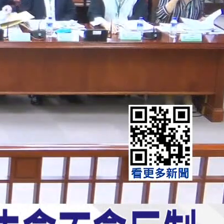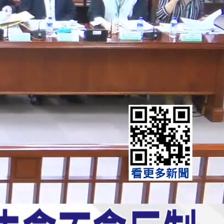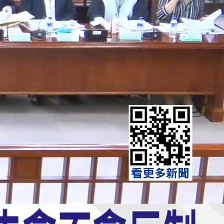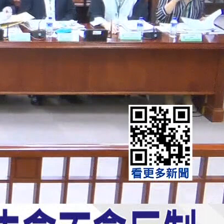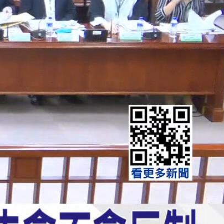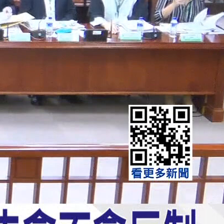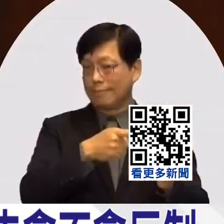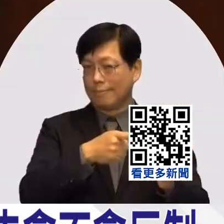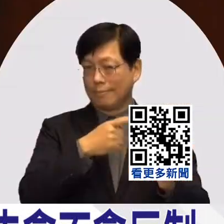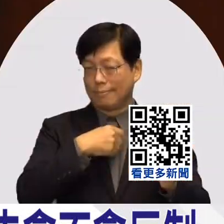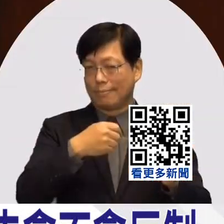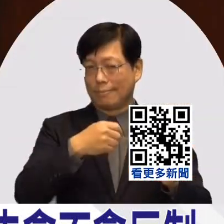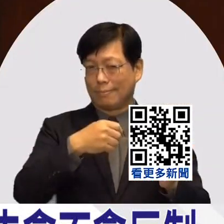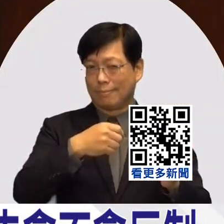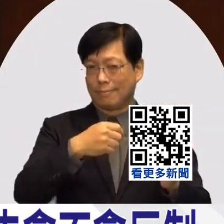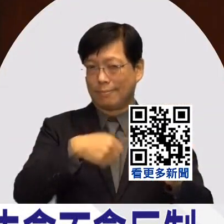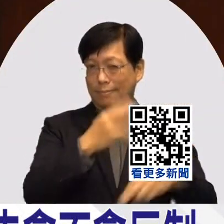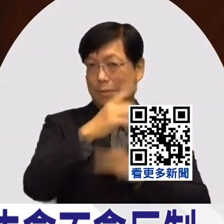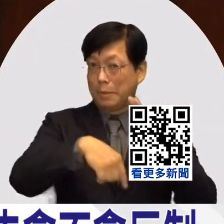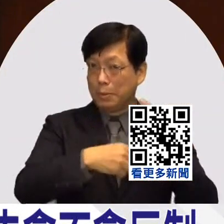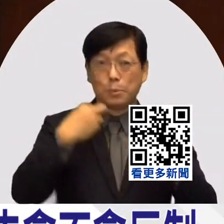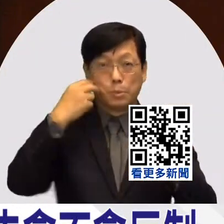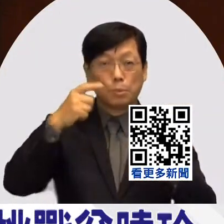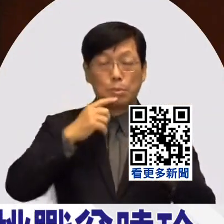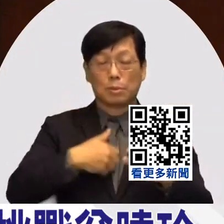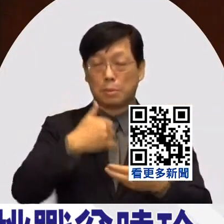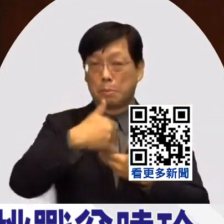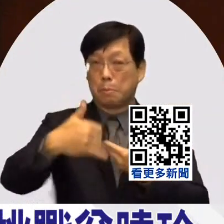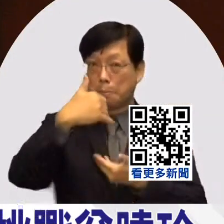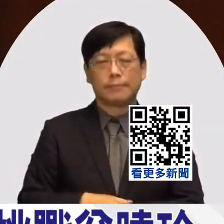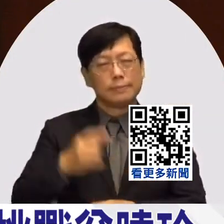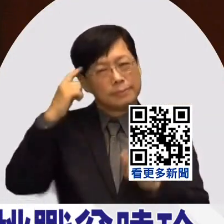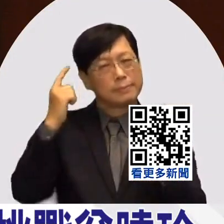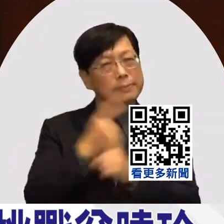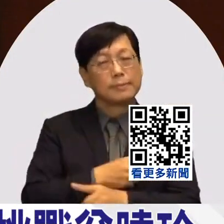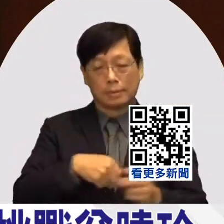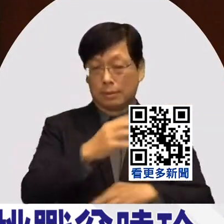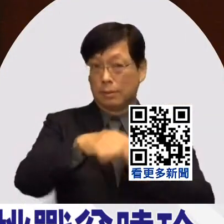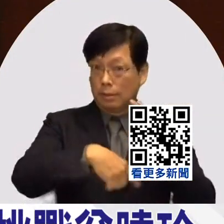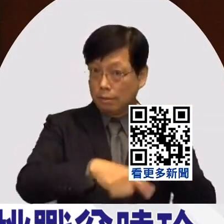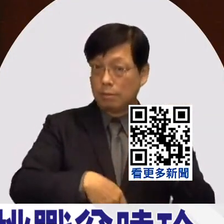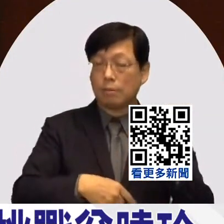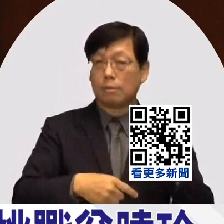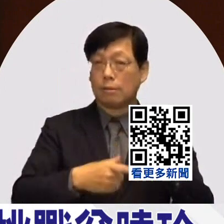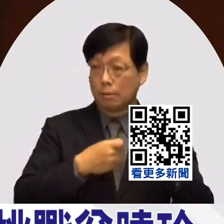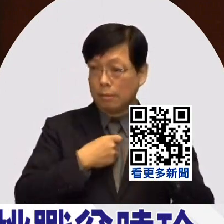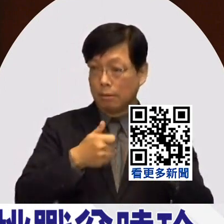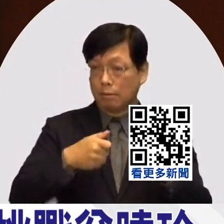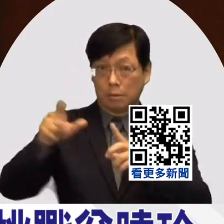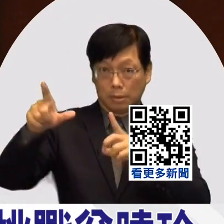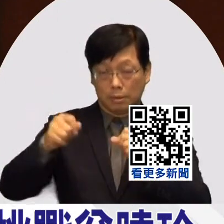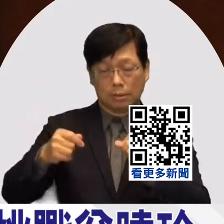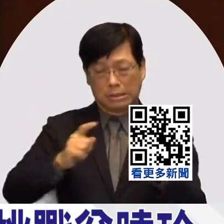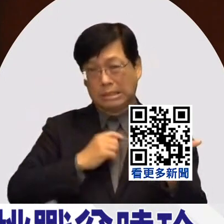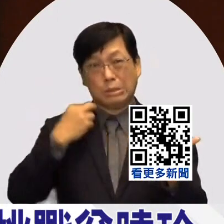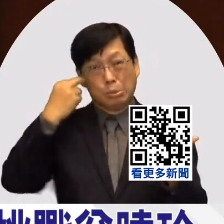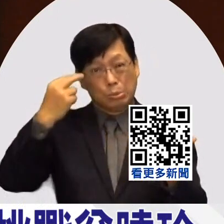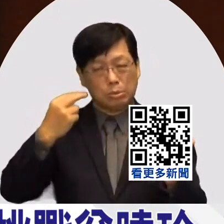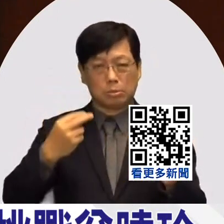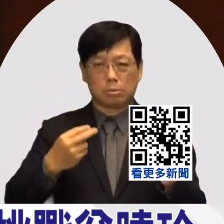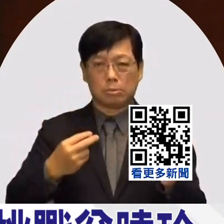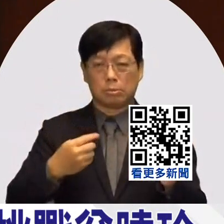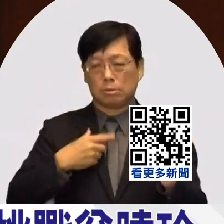挑战翁小林。 复议通过之后，行政院这边只能够接受，行政院是不是应该要去执行一个他认